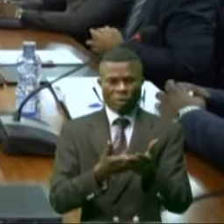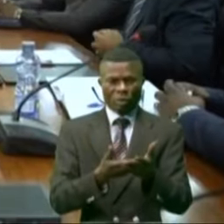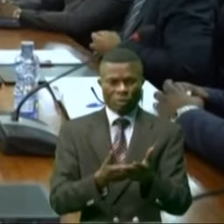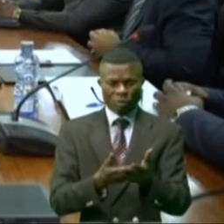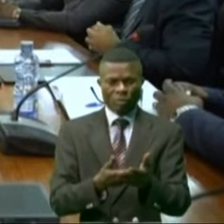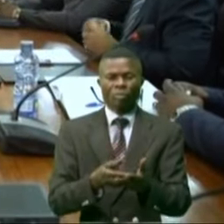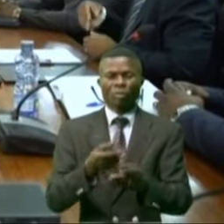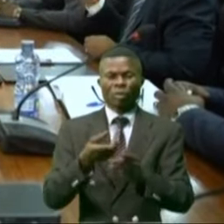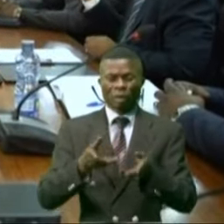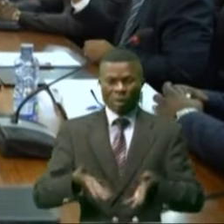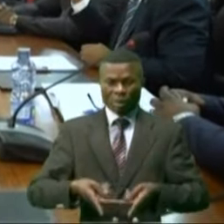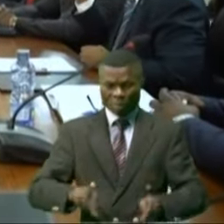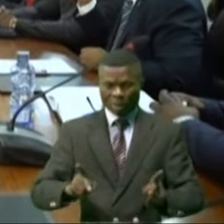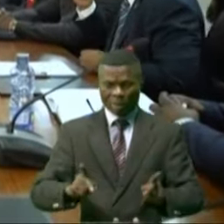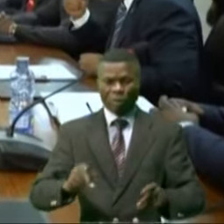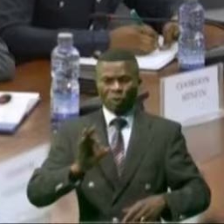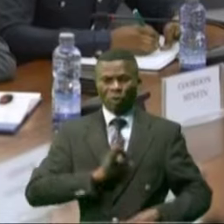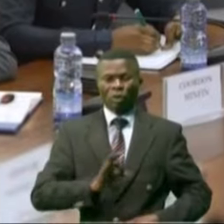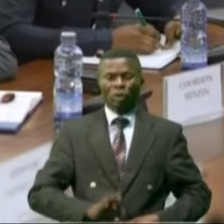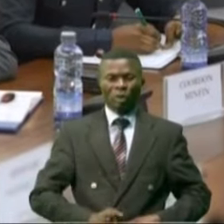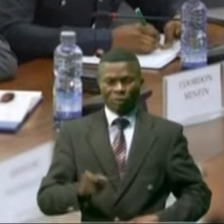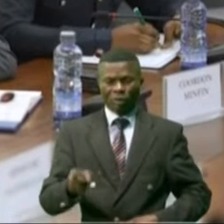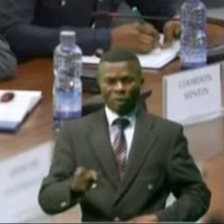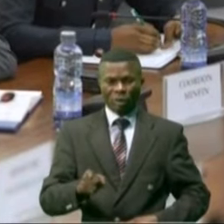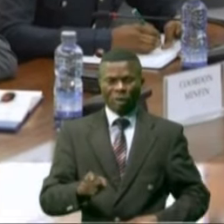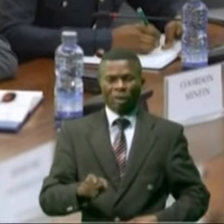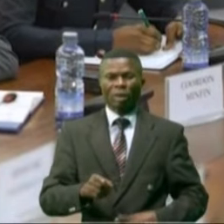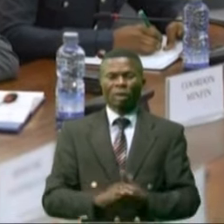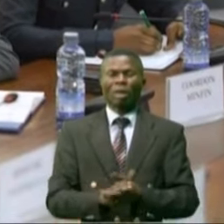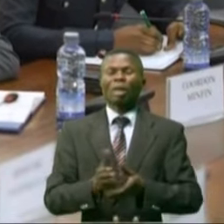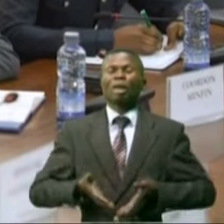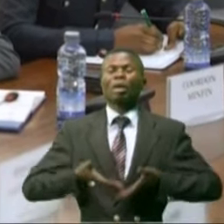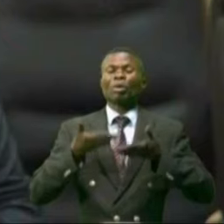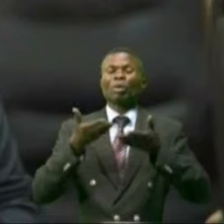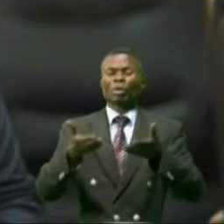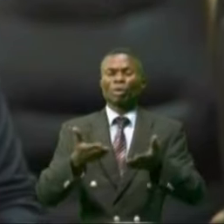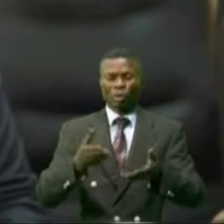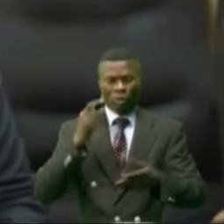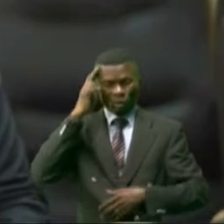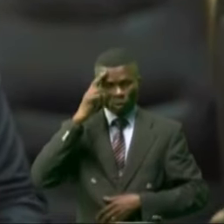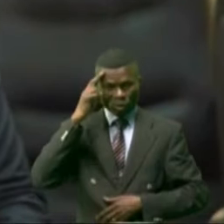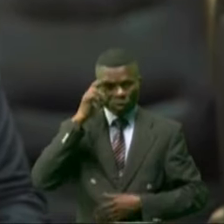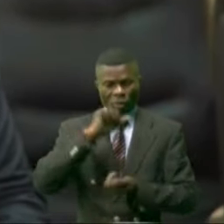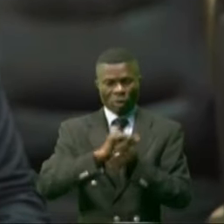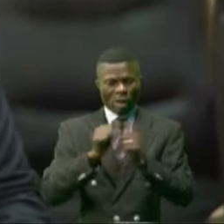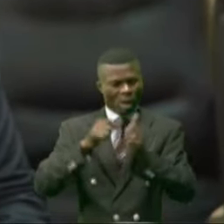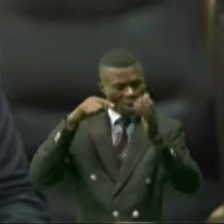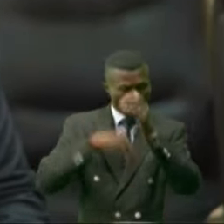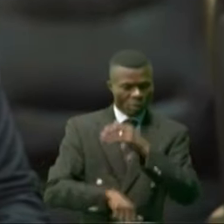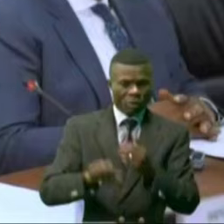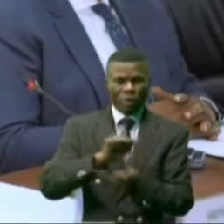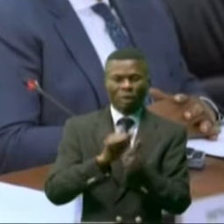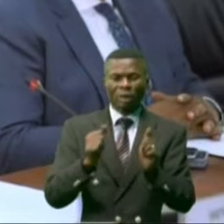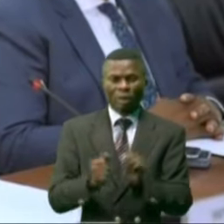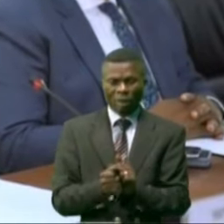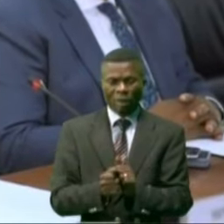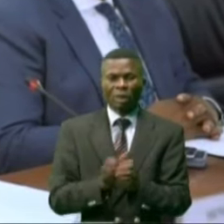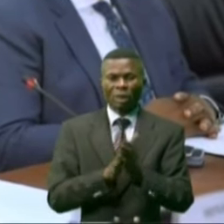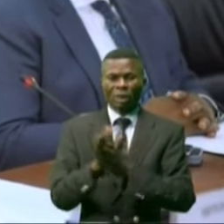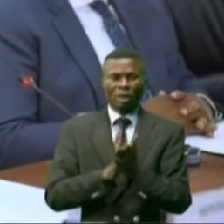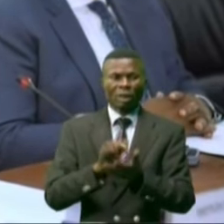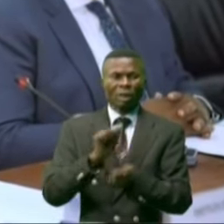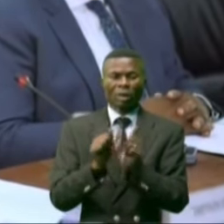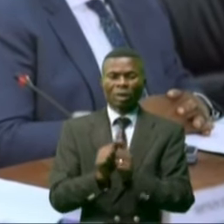chef de l'État, Félix-Antoine Tshisekedi Tshilombo, qui a proposé une réflexion en profondeur sur la question liée au